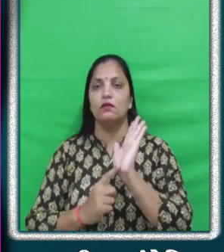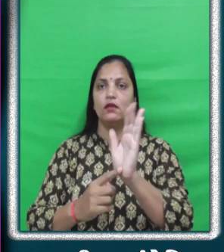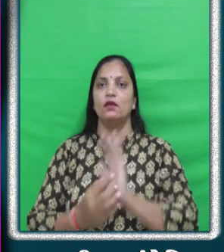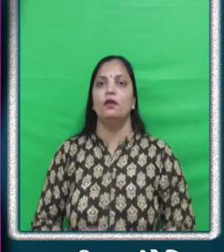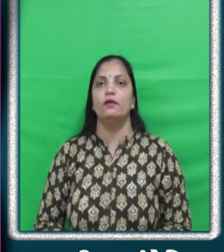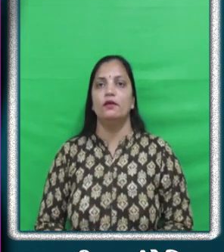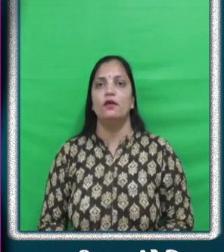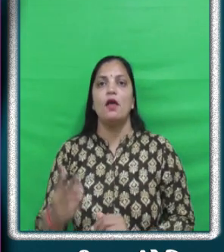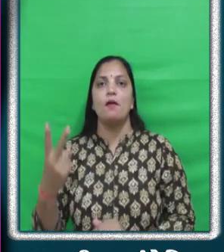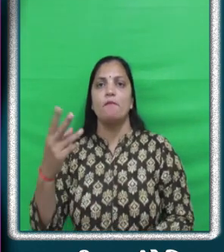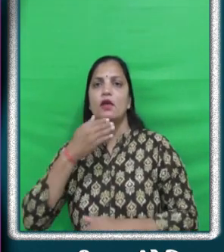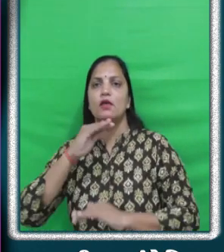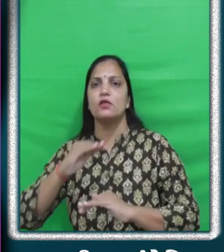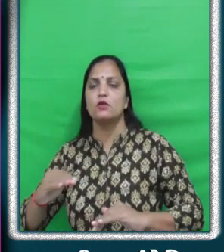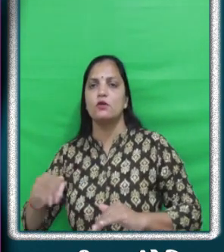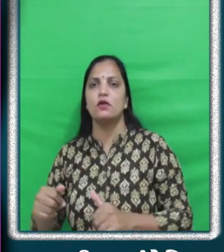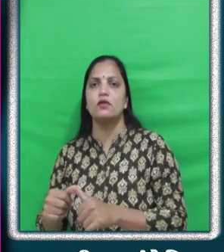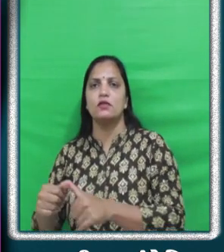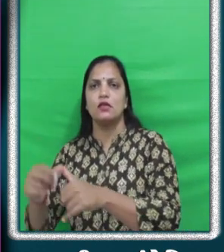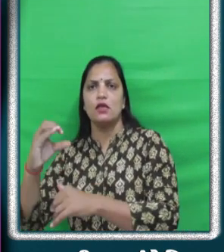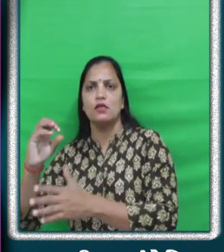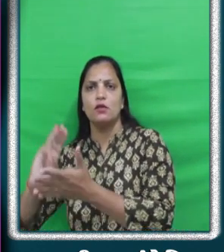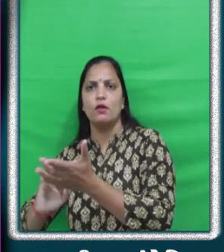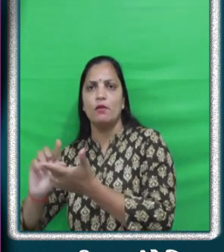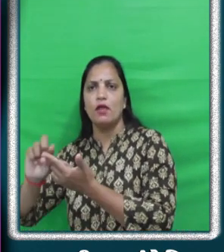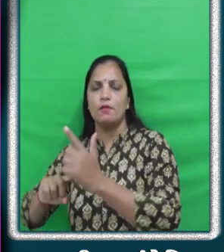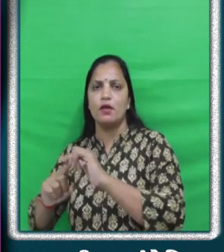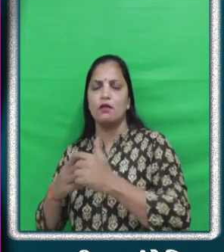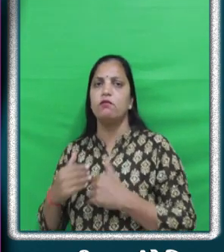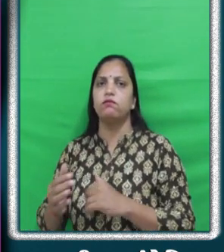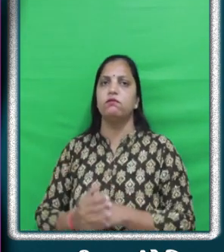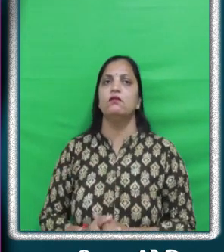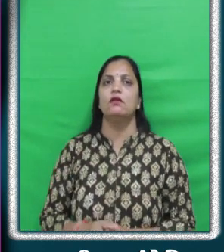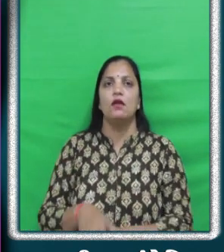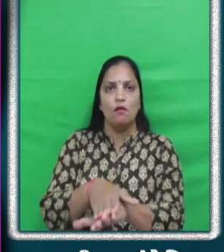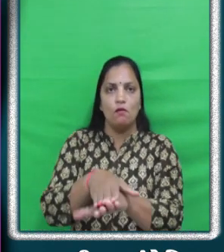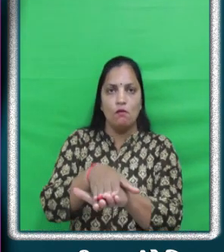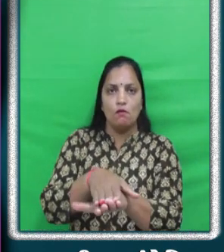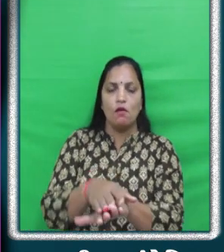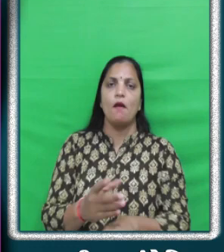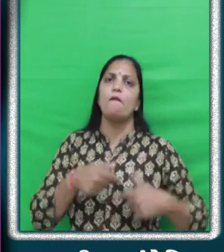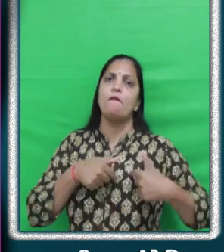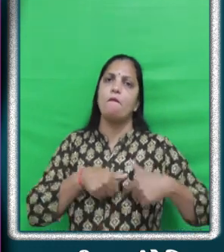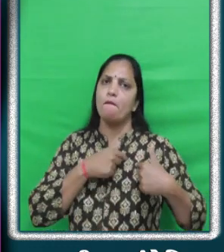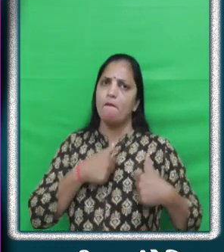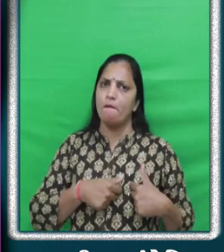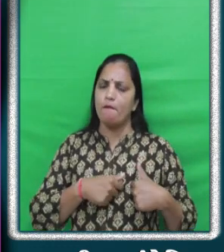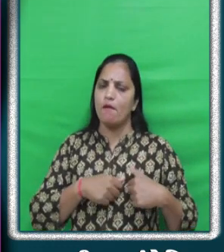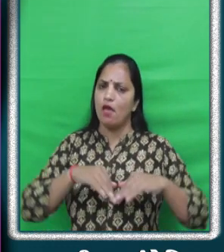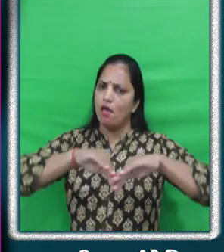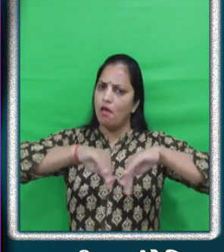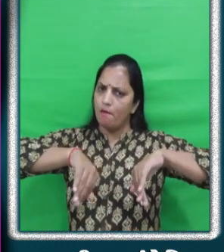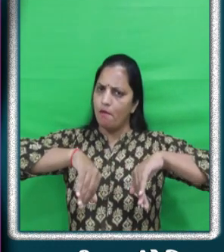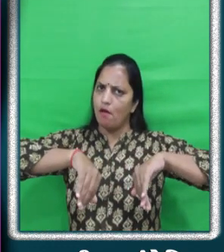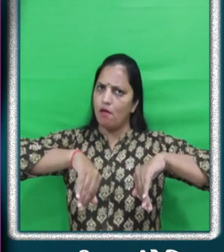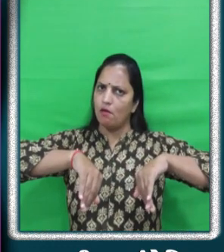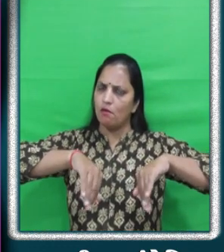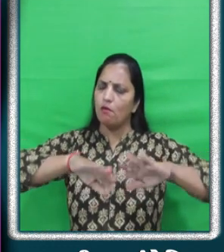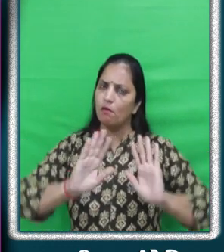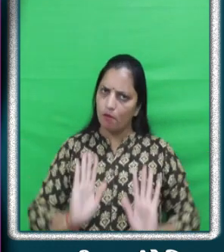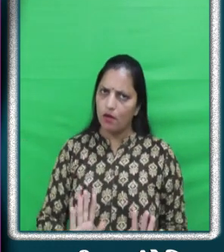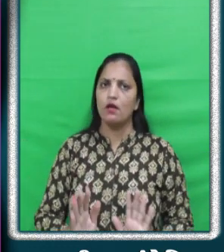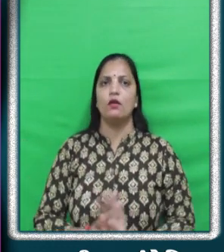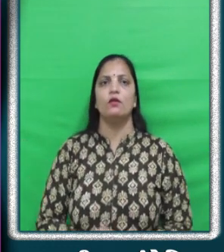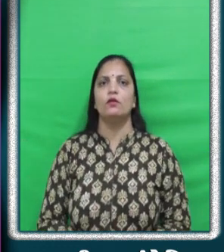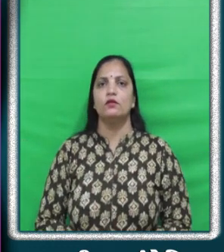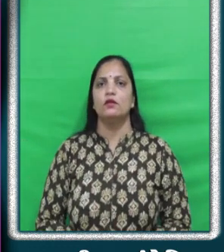હતી તેનો આન્સર જે કન્ફ્યુઝ હતા કે માછલી છે મત્સ્યનું હૃદય માત્ર બે ખંડોનું બનેલું છે, બેવડું પરિવહન